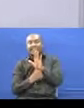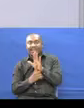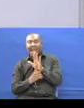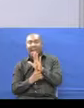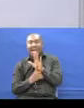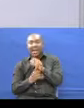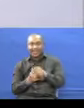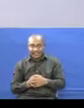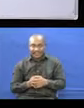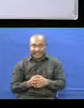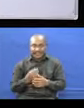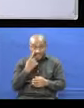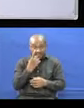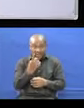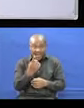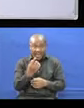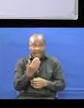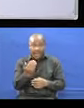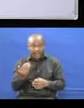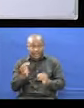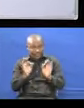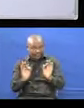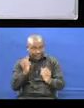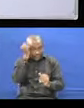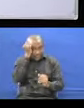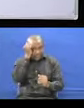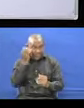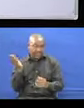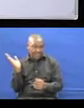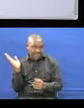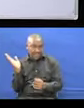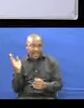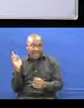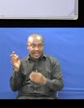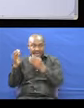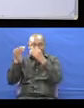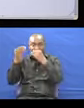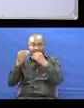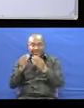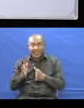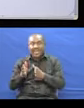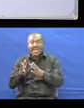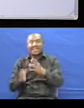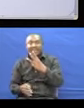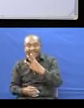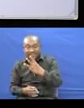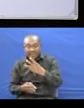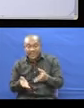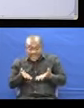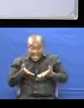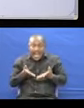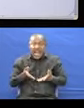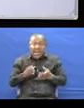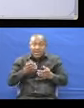Aha. Watoto wazuri, nilikuwa nawakumbusha. Hapo mlijifunza mlipokuwa darasa la tatu. Leo nataka